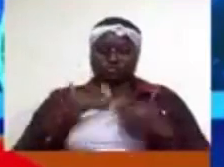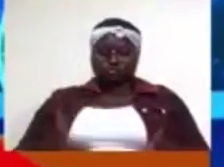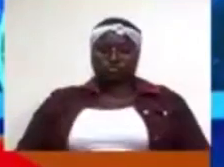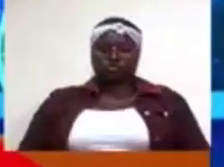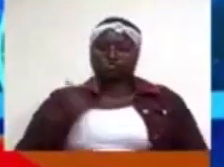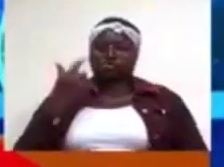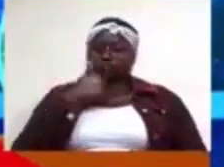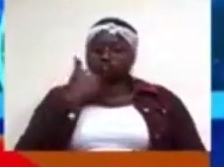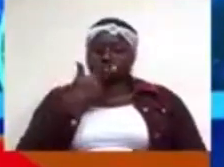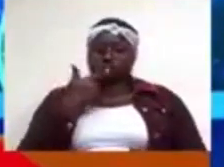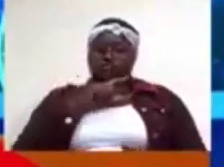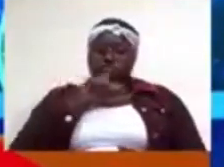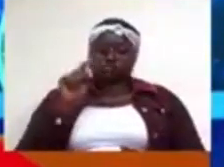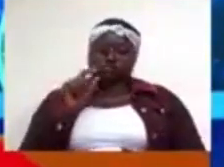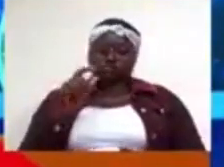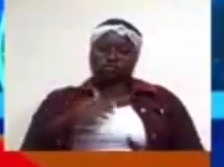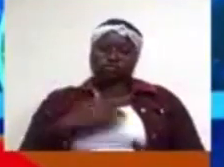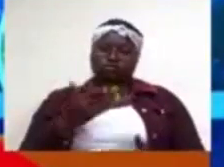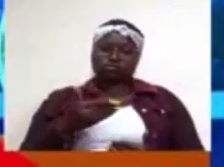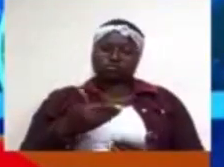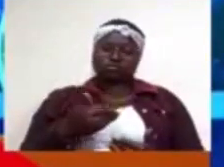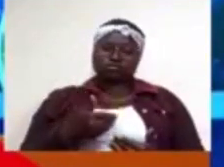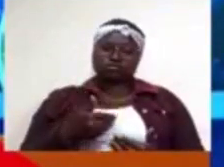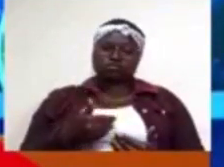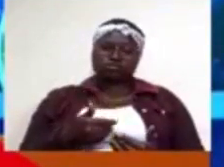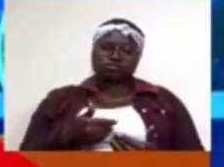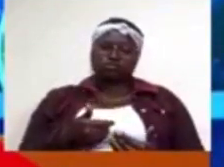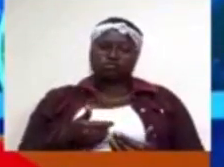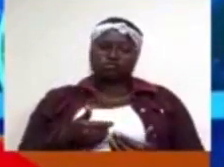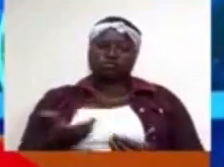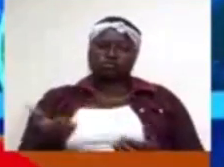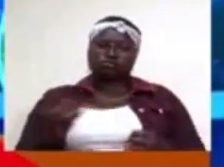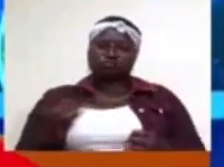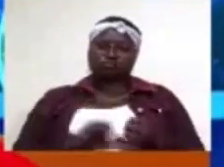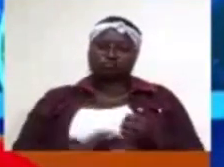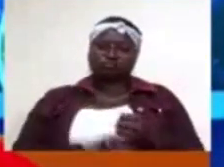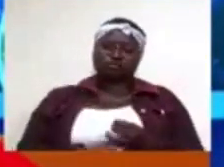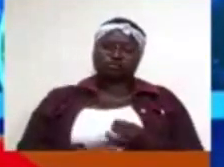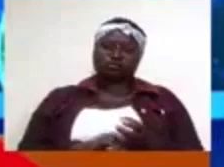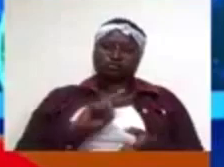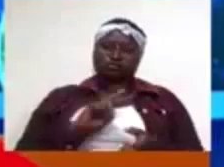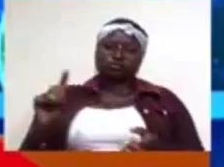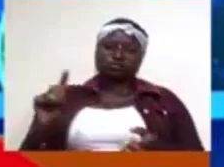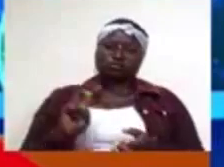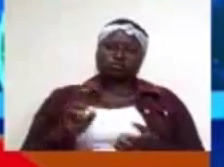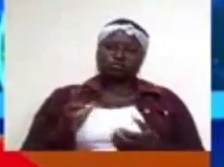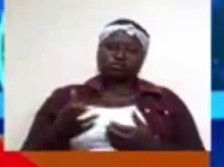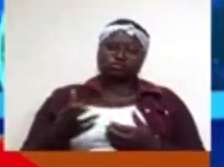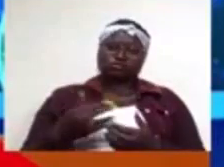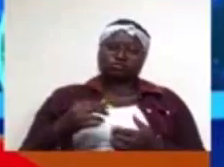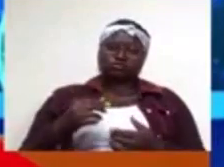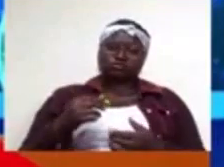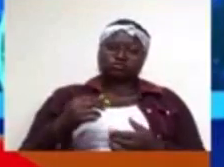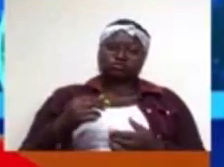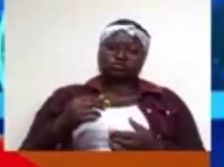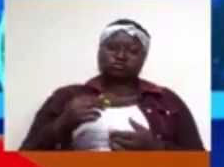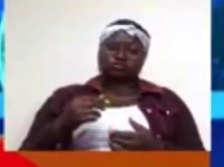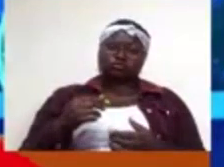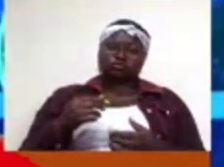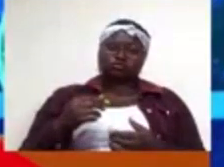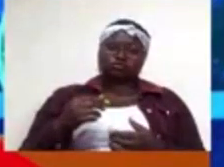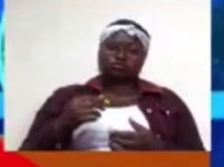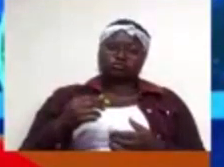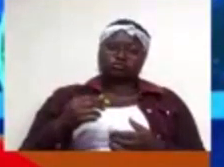nginya mwana kifuso adwa ya maji kihiko ugashoko ugakora ringi ukoni mwanake he handu hagakinya